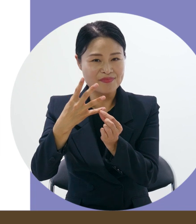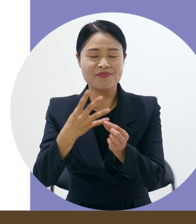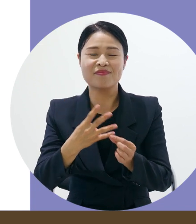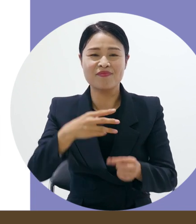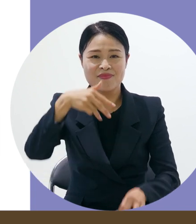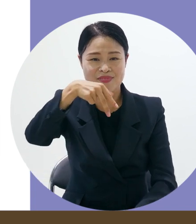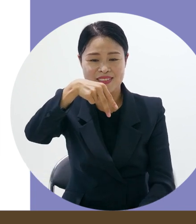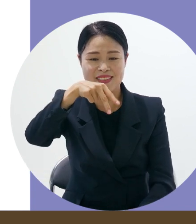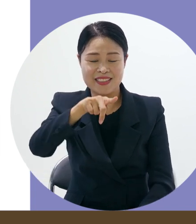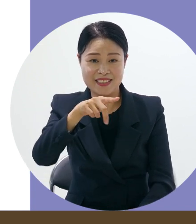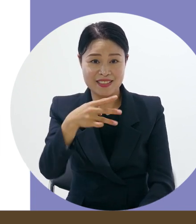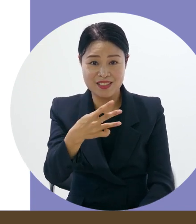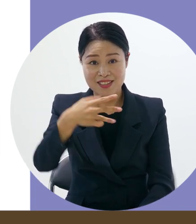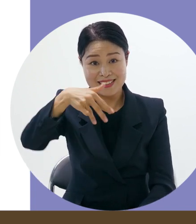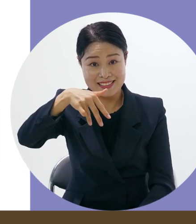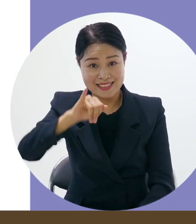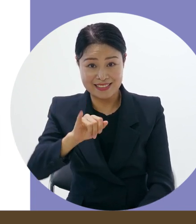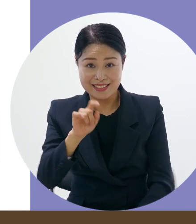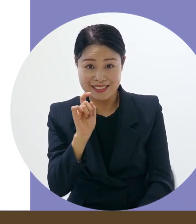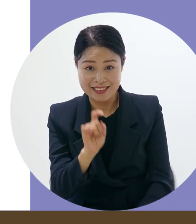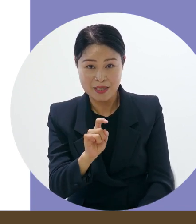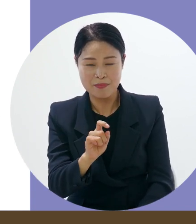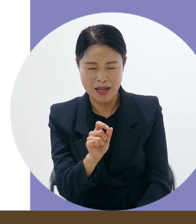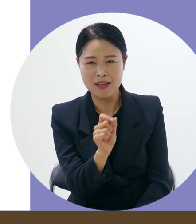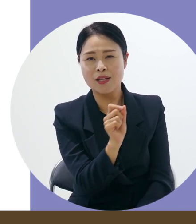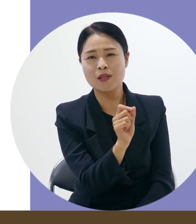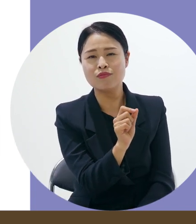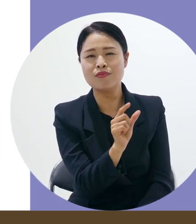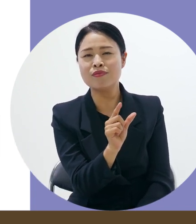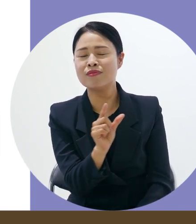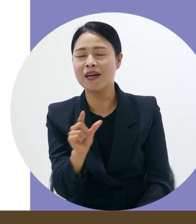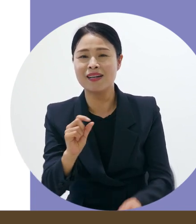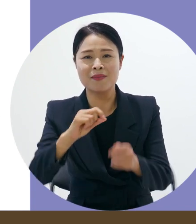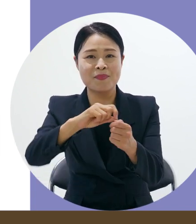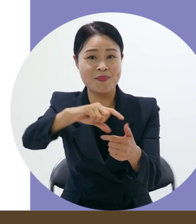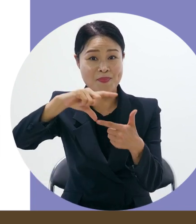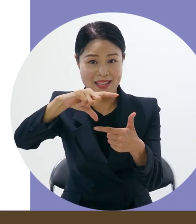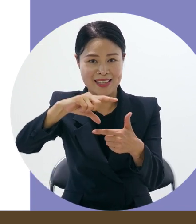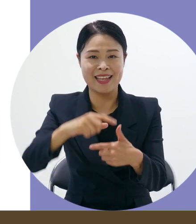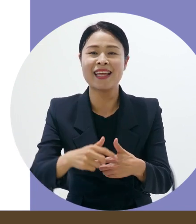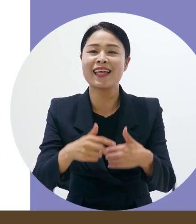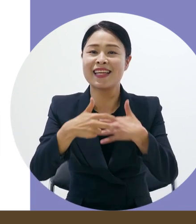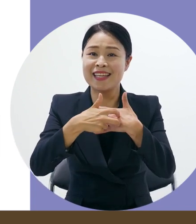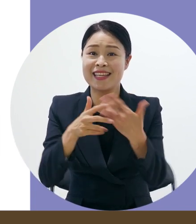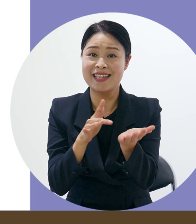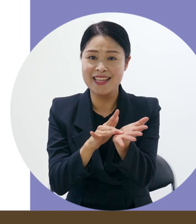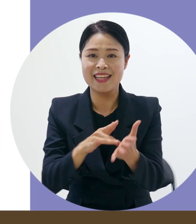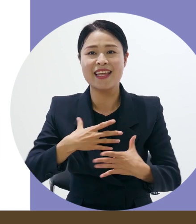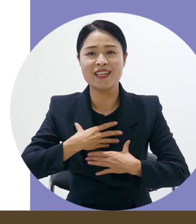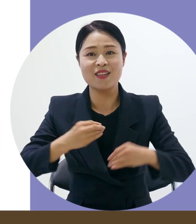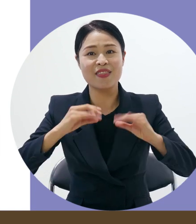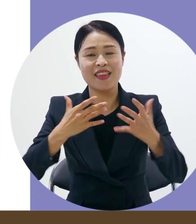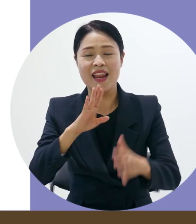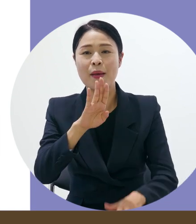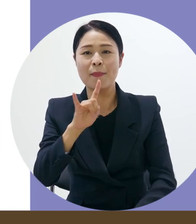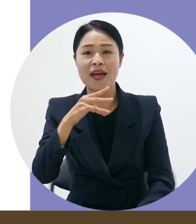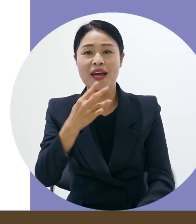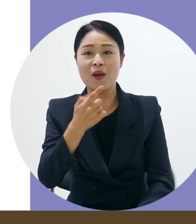네 번째, 설치가 끝나면 의약품 안전나라 바로가기를 사용할 수 있습니다.